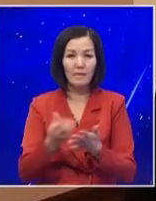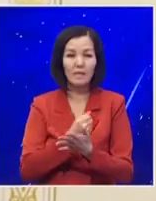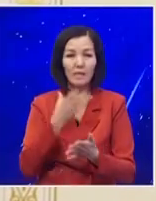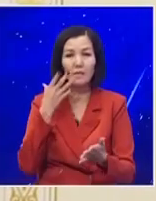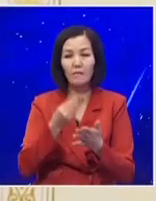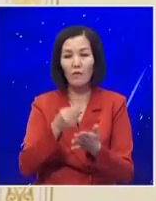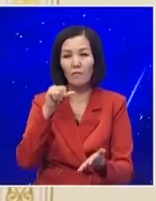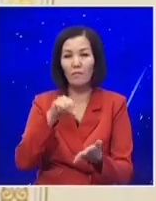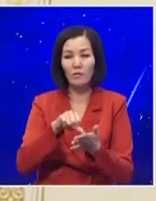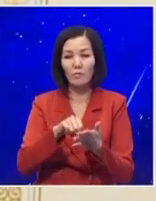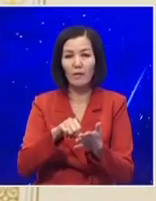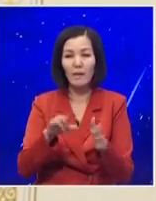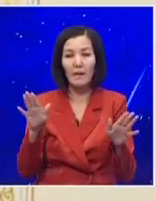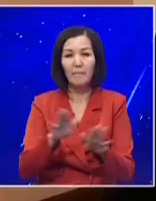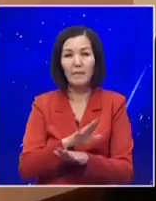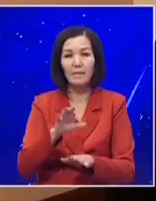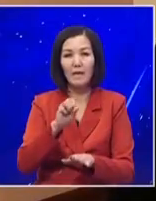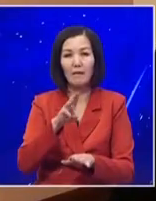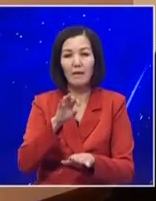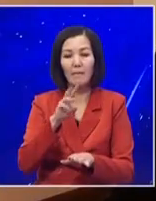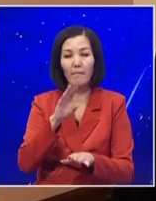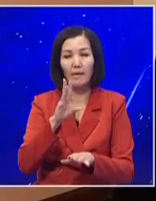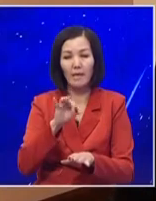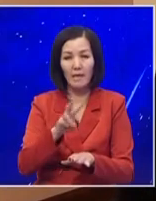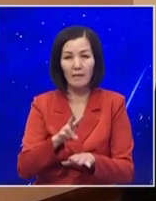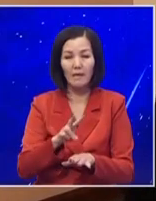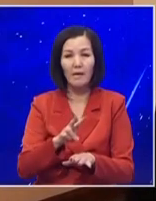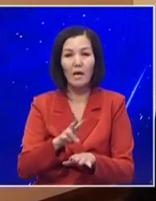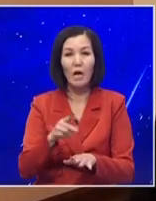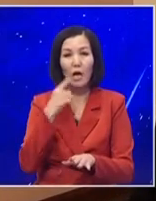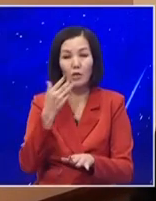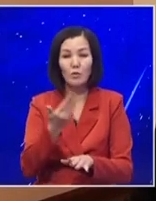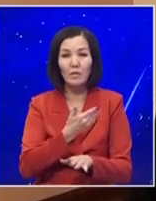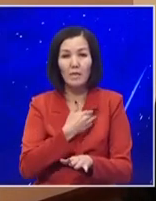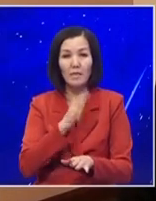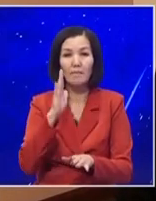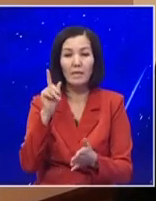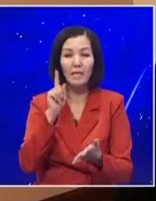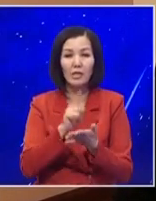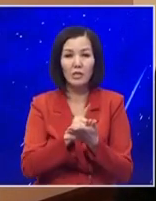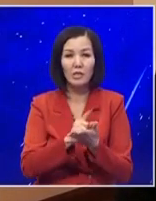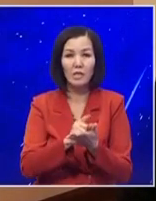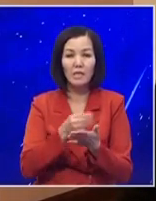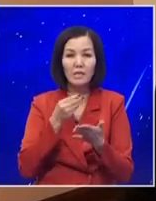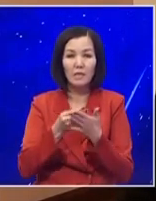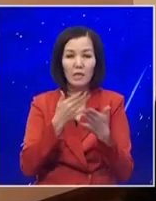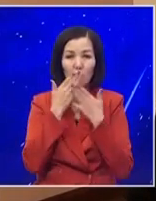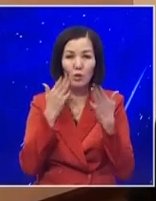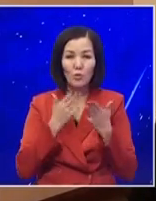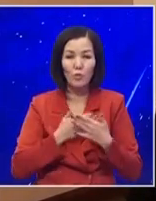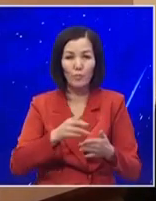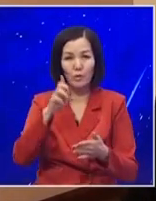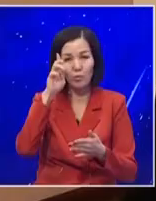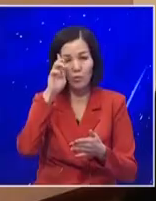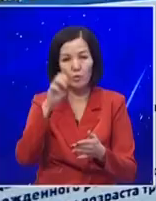своем выступлении я исполнила песню «Атамекен» Розы Рымбаевой. Хочу сказать, что мы должны ценить нашу независимость и любить